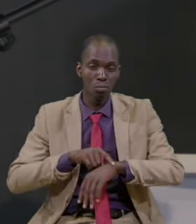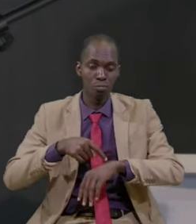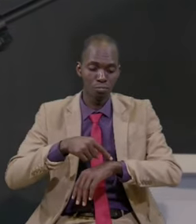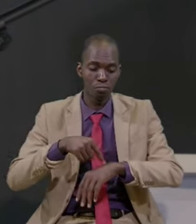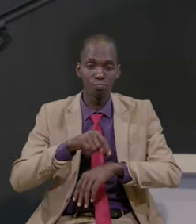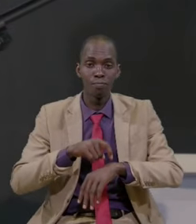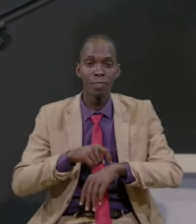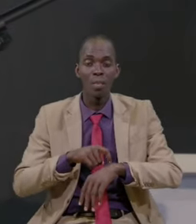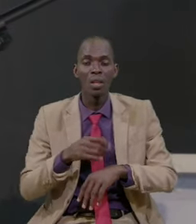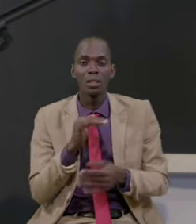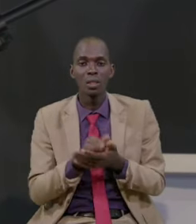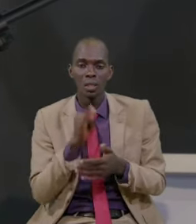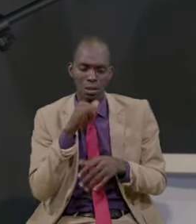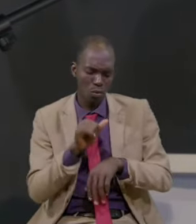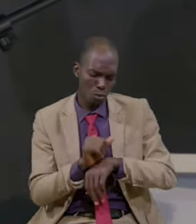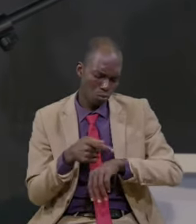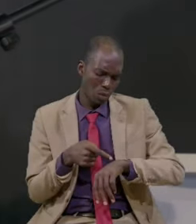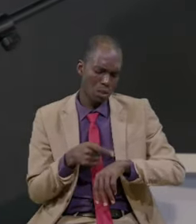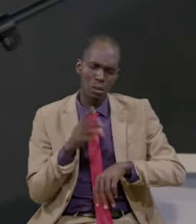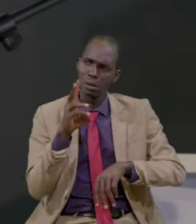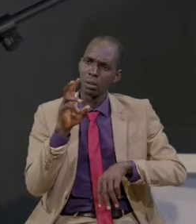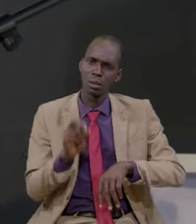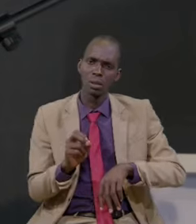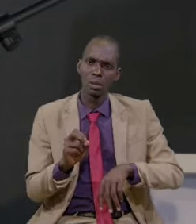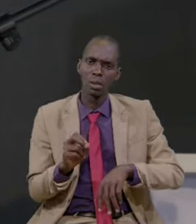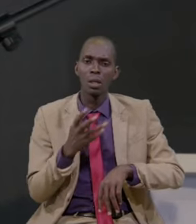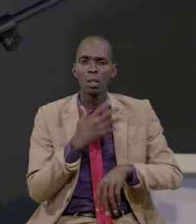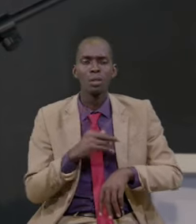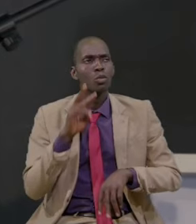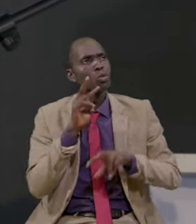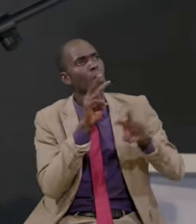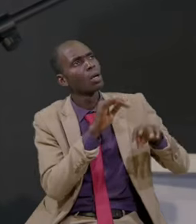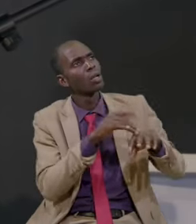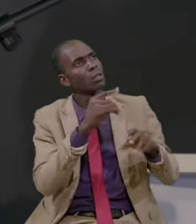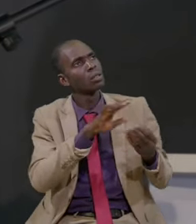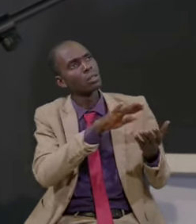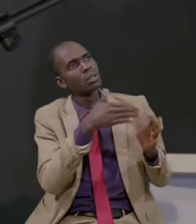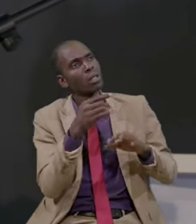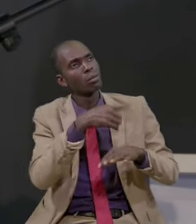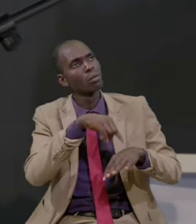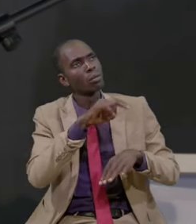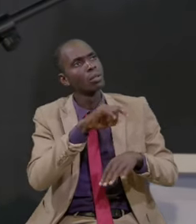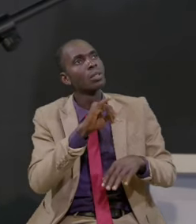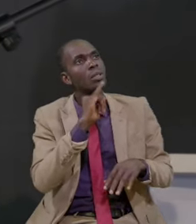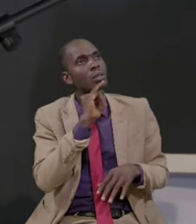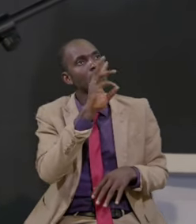semble travailler. Ah, il est 6h30. Et vous regardez l'horloge. Ah, c'est 6h30 également. Bon, en ce moment,